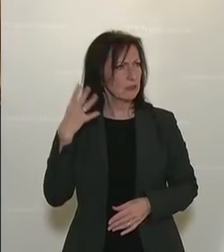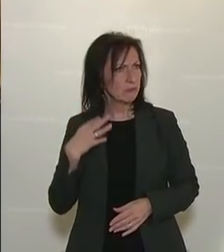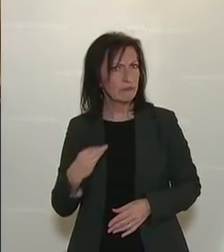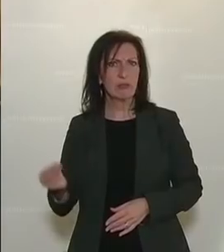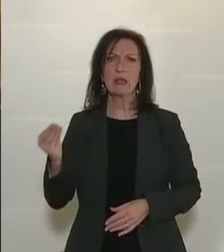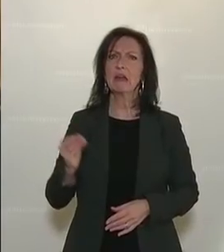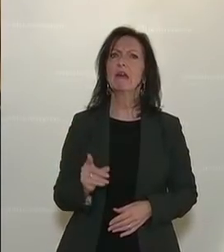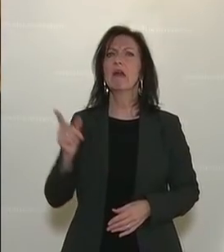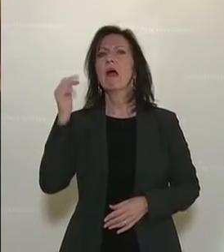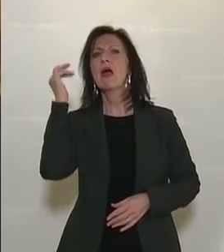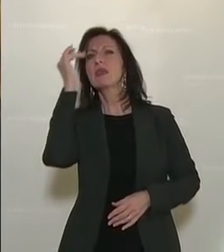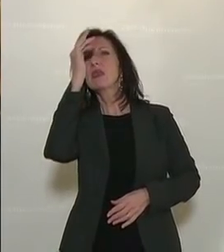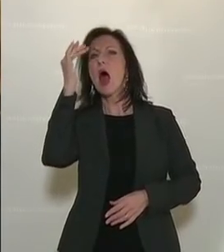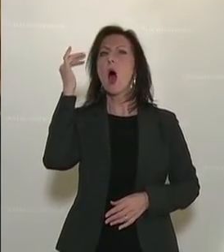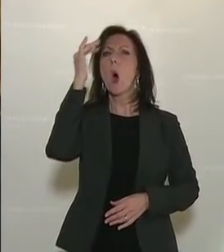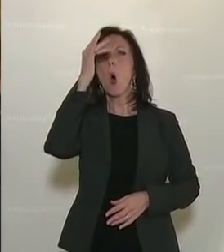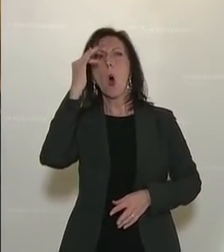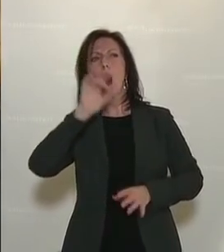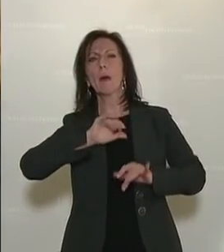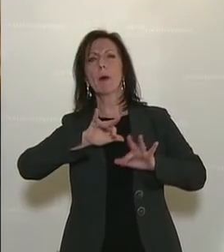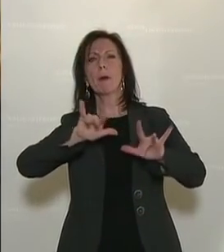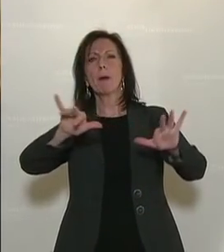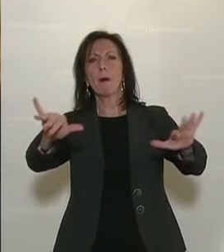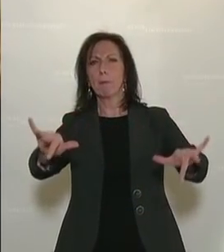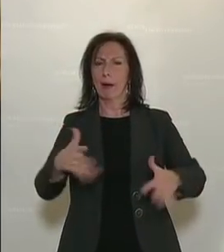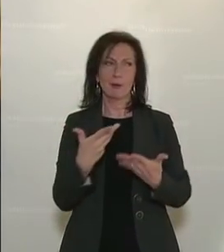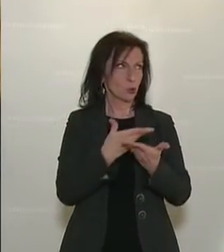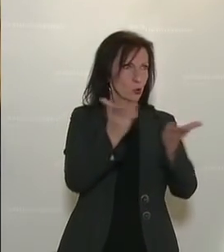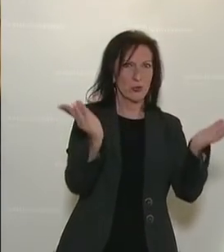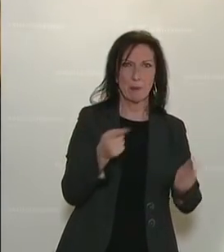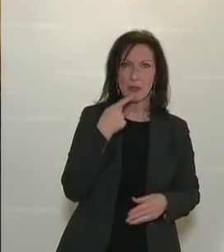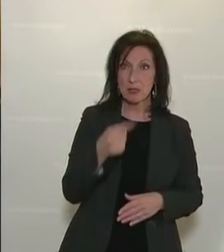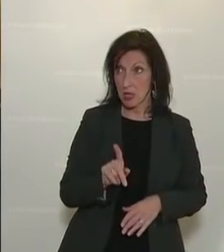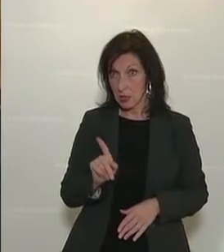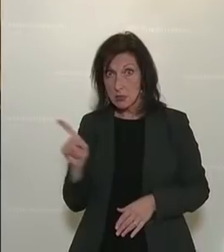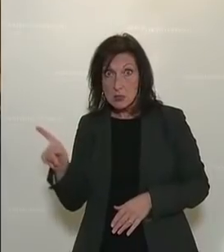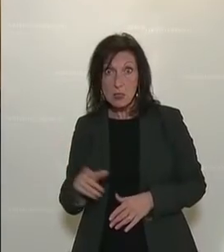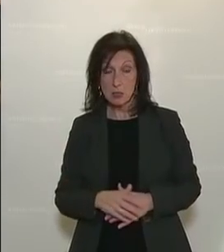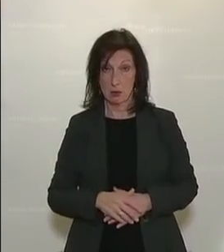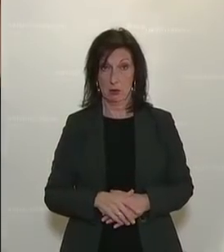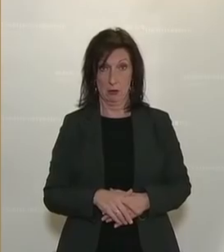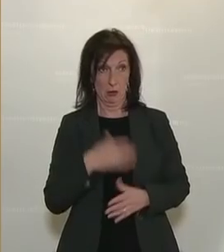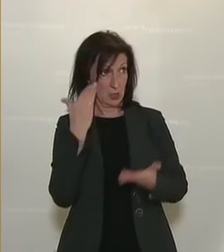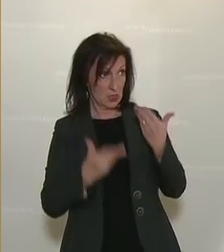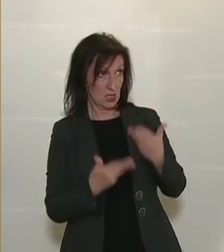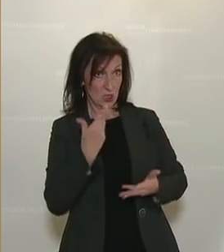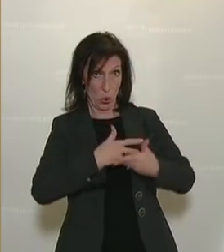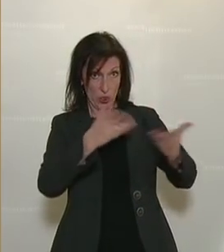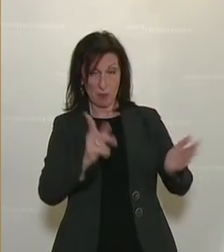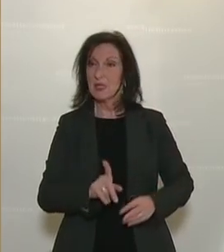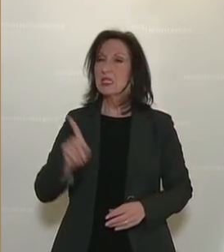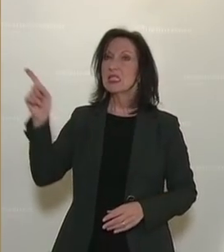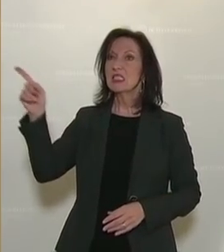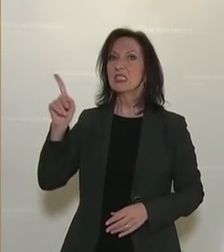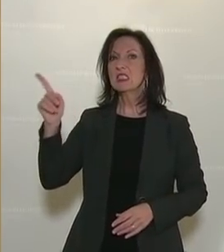irgendwelche Verschwörungstheorien ins Spiel bringen. Das macht nämlich sonst kein einziger Redner hier während der ganzen Sitzung, außer Sie. Sie fangen